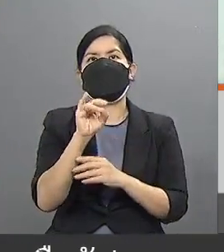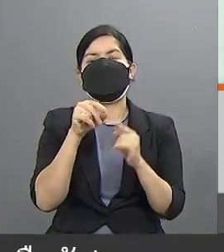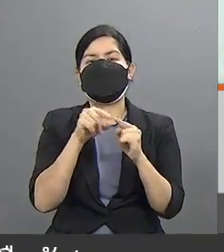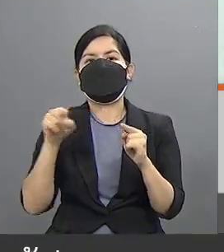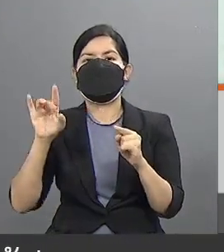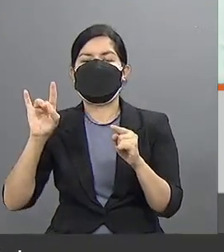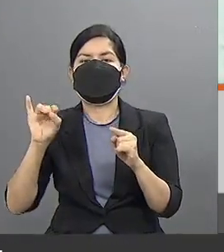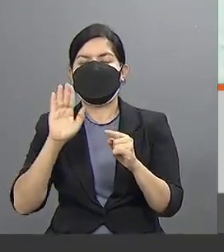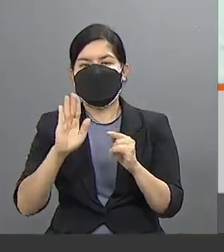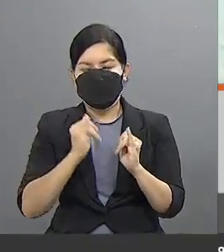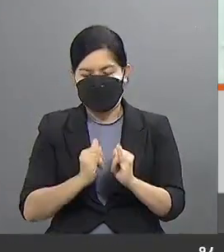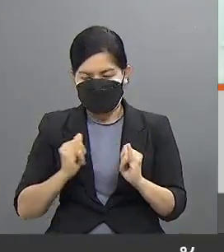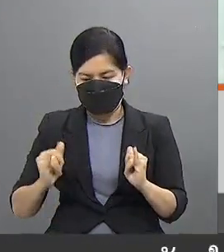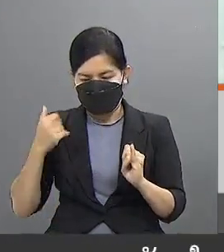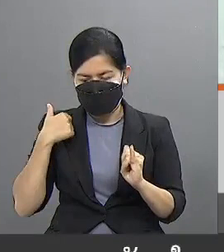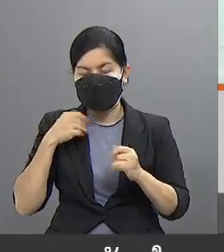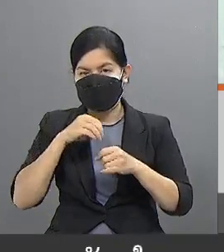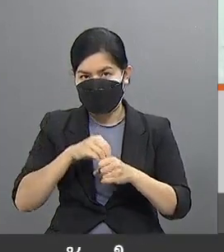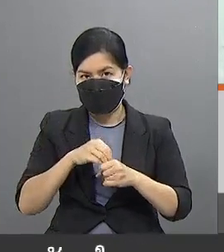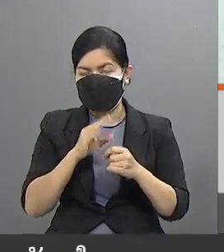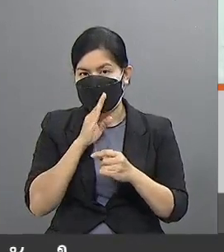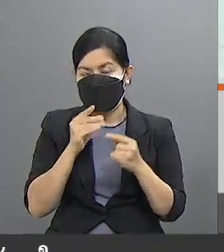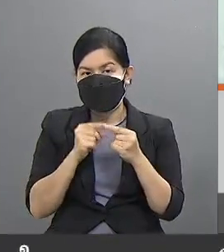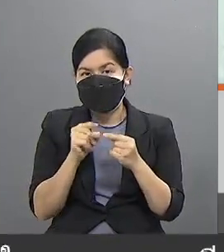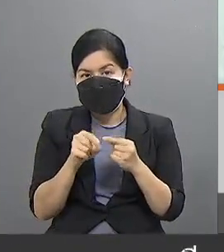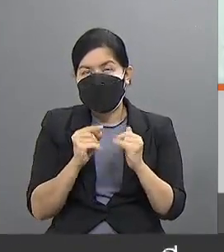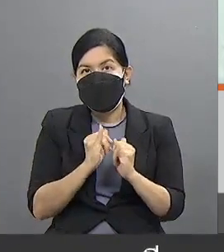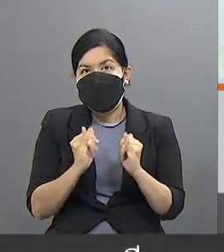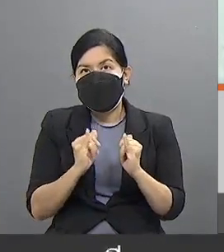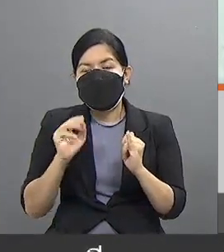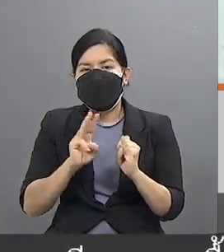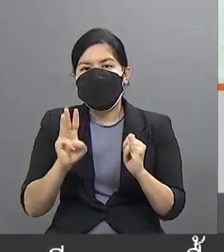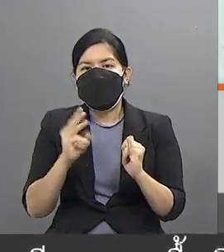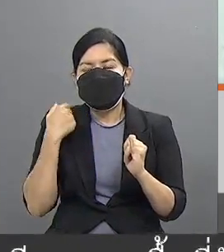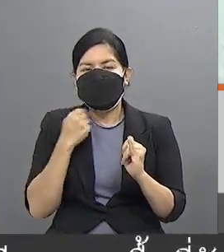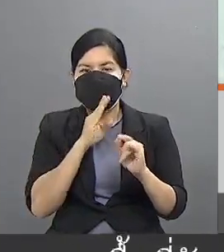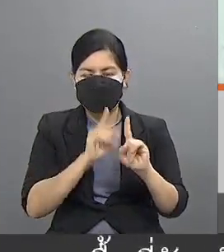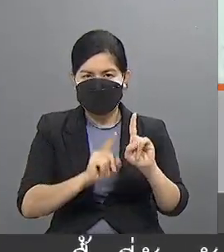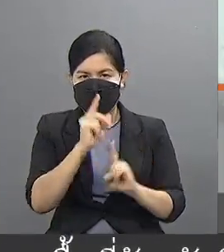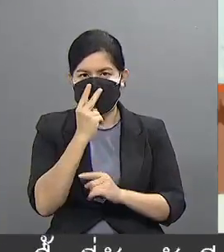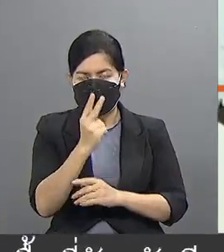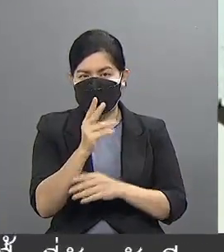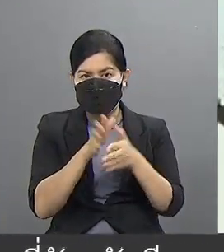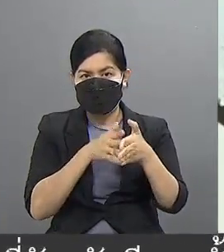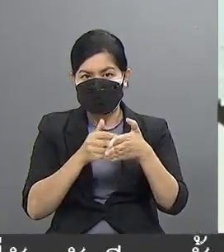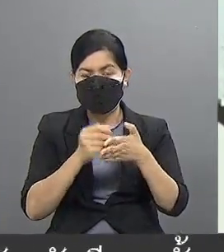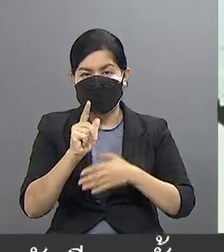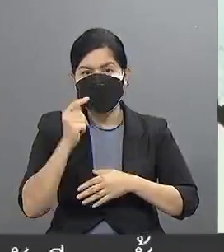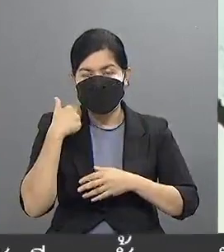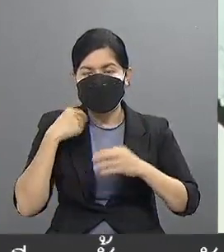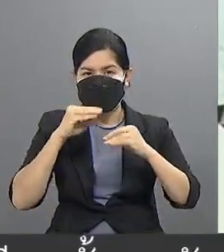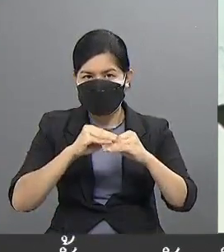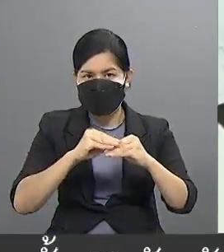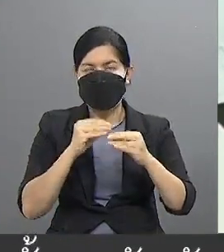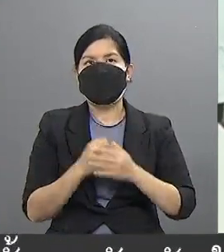ะครับไว้ในส่วนที่เตียงว่างเผื่อมีการประเมินผู้ป่วยแล้วมีกลุ่มอาการสีเหลืองเพิ่มมากขึ้นจาก CI ของแต่ละต